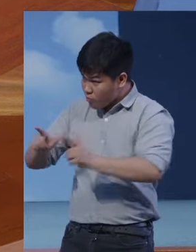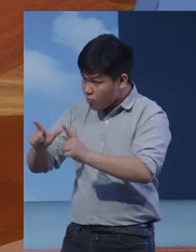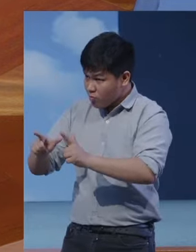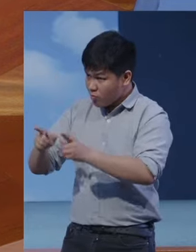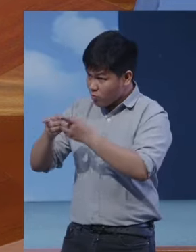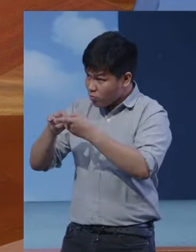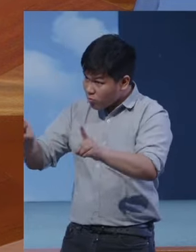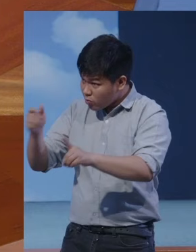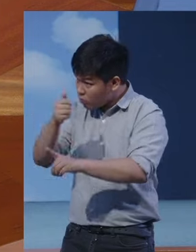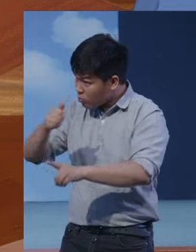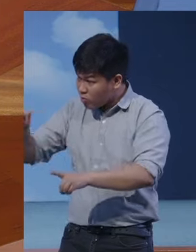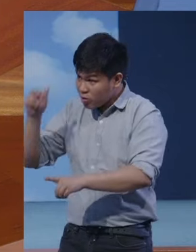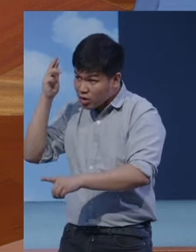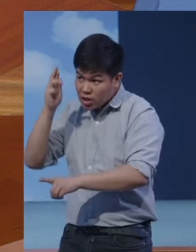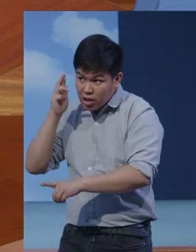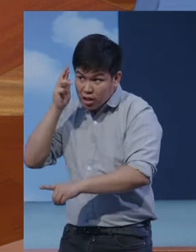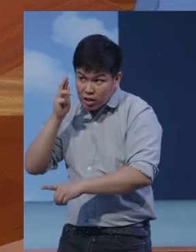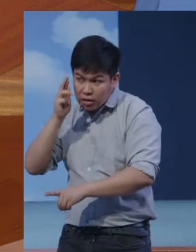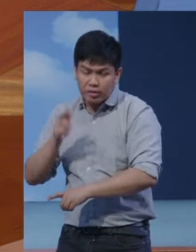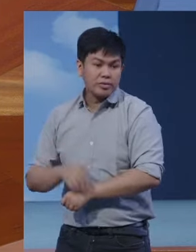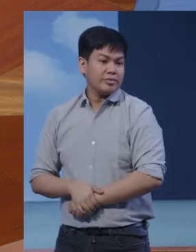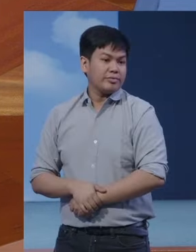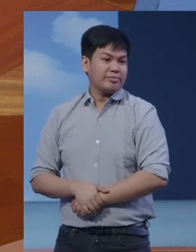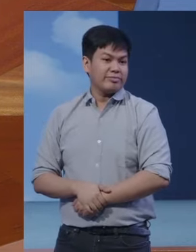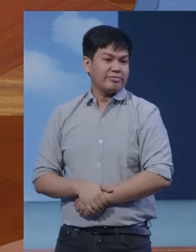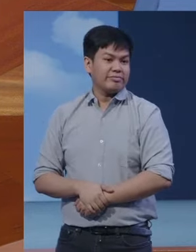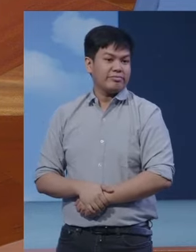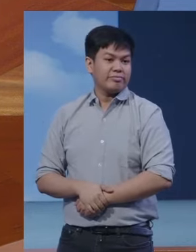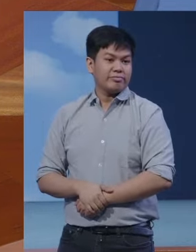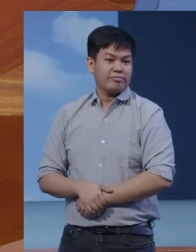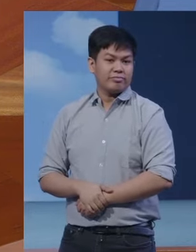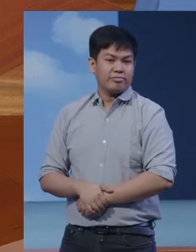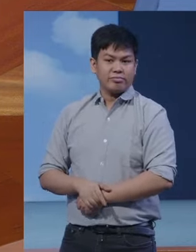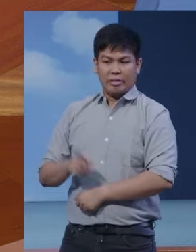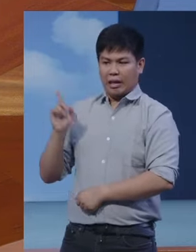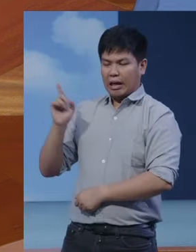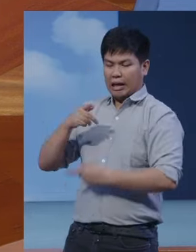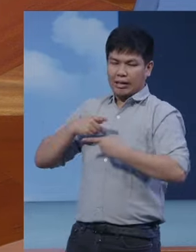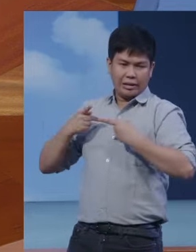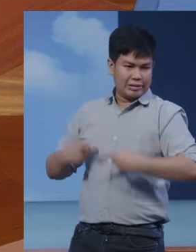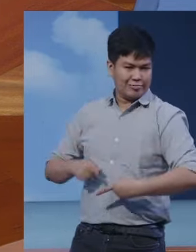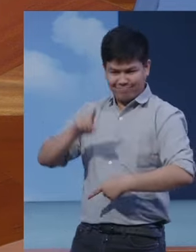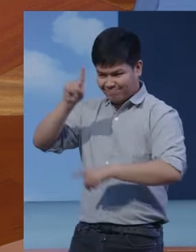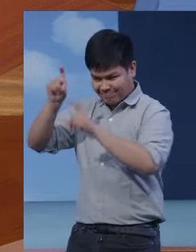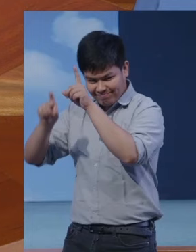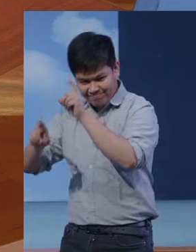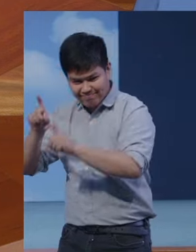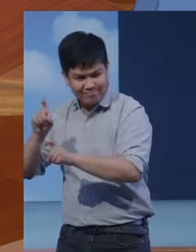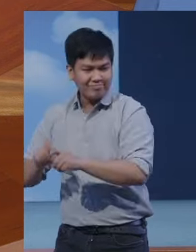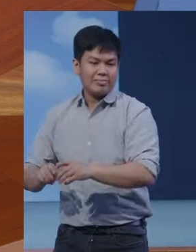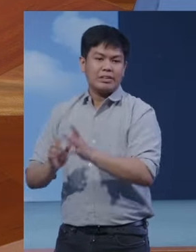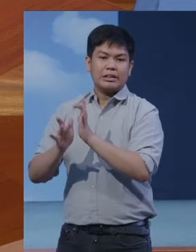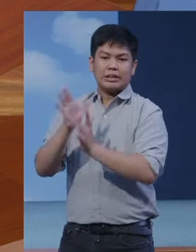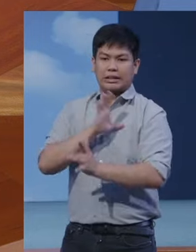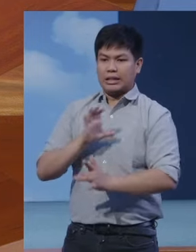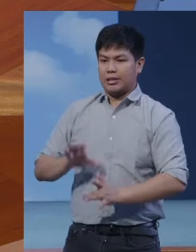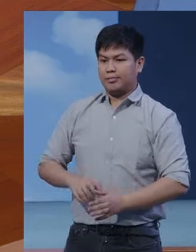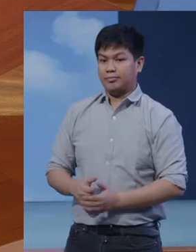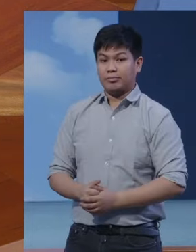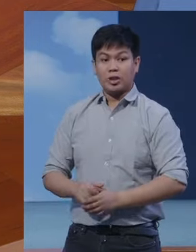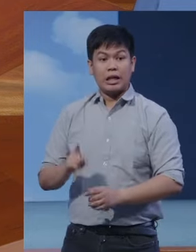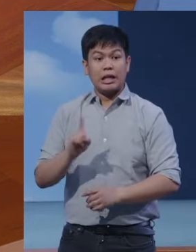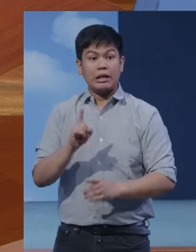kasi y ang pos ni rabay H at ni akiba Tingan niyo sa kanya